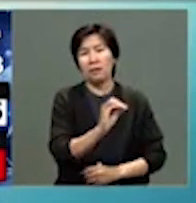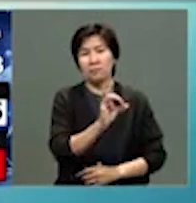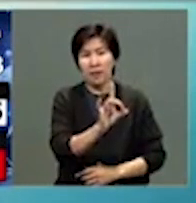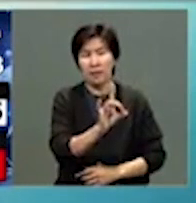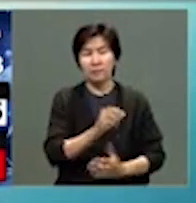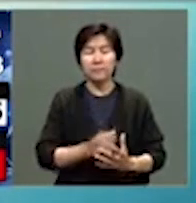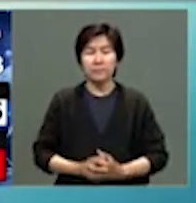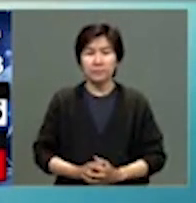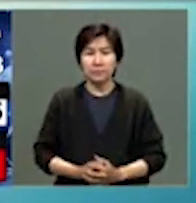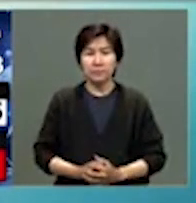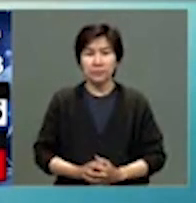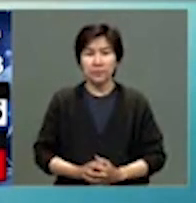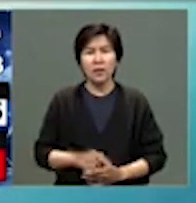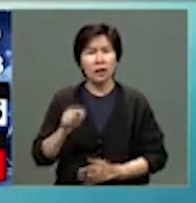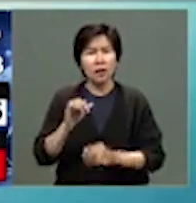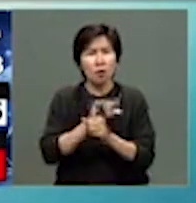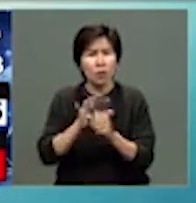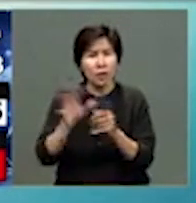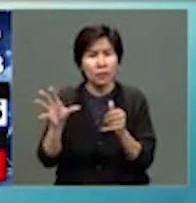รายมาดูกันครับว่าใน 4